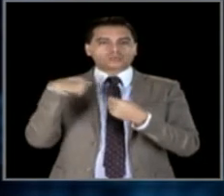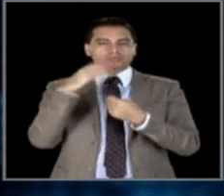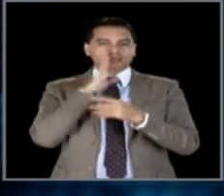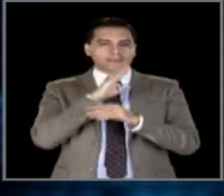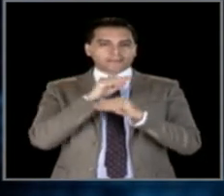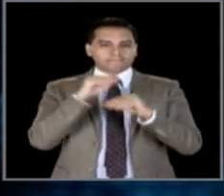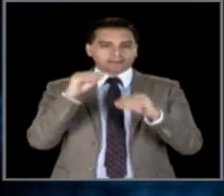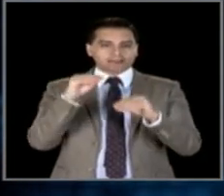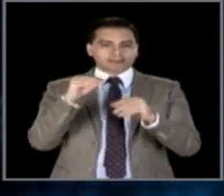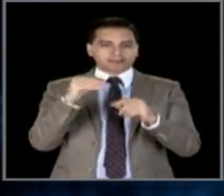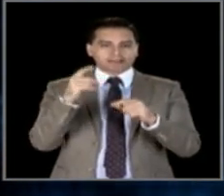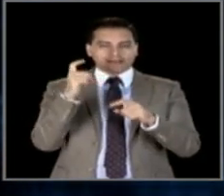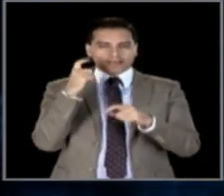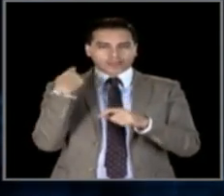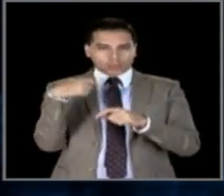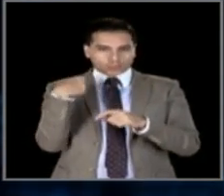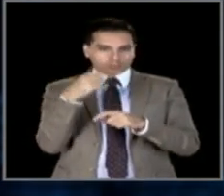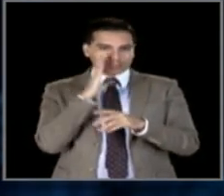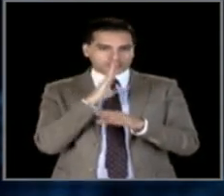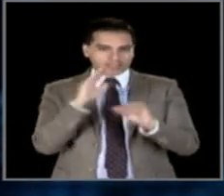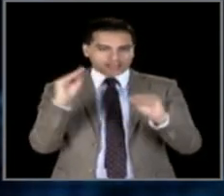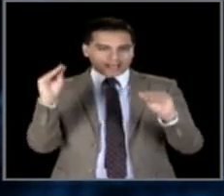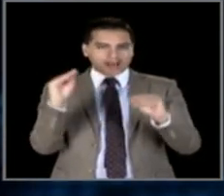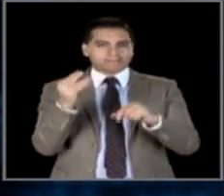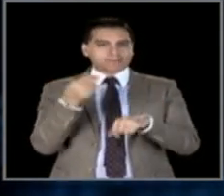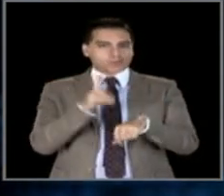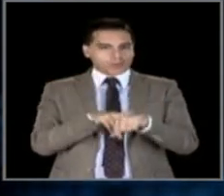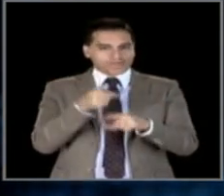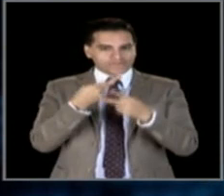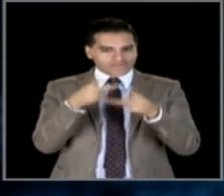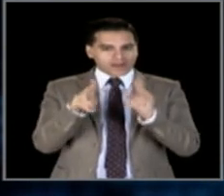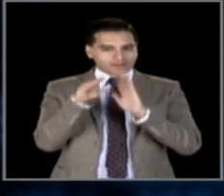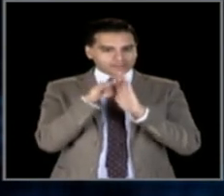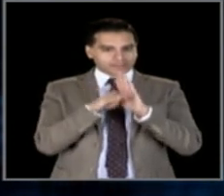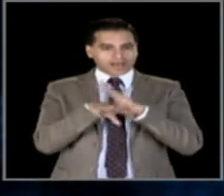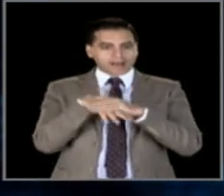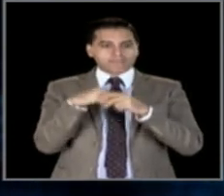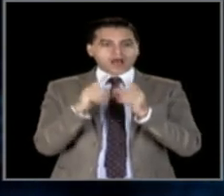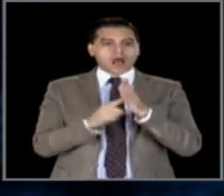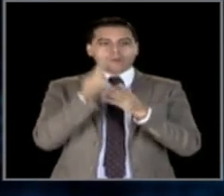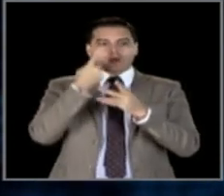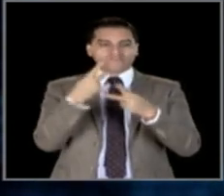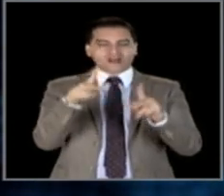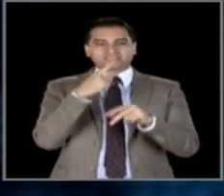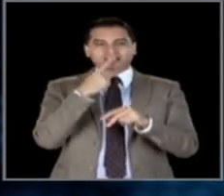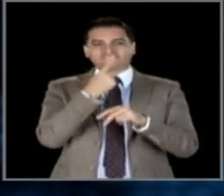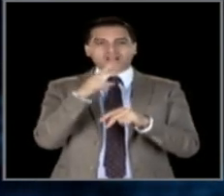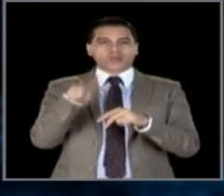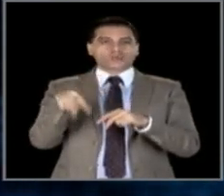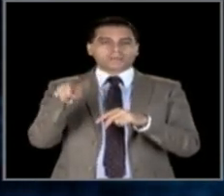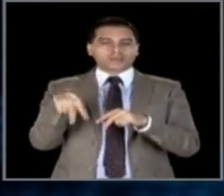والتعليم والتعليم الفني. تم إطلاق نظام مدارس التكنولوجيا التطبيقية لأول مرة بمصر